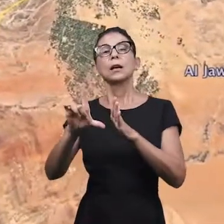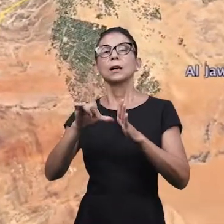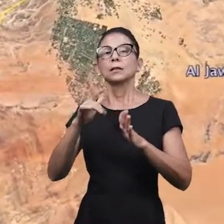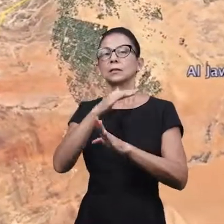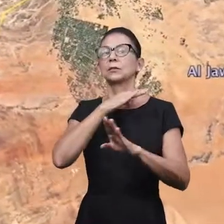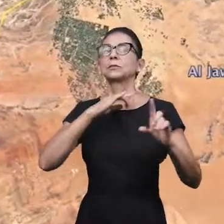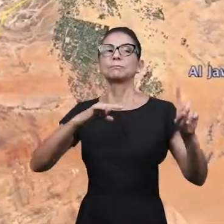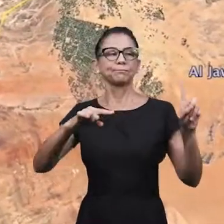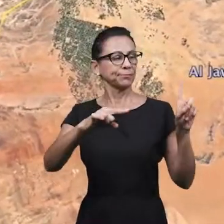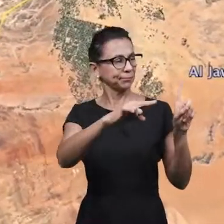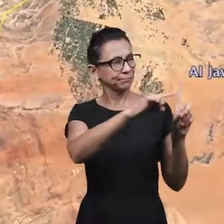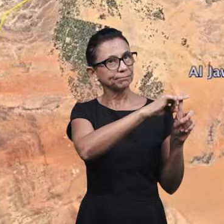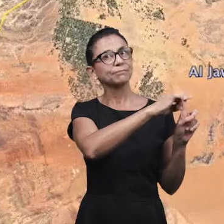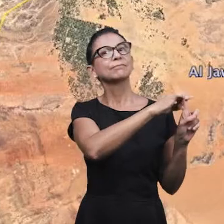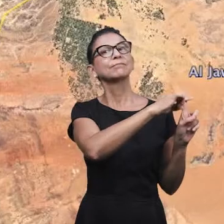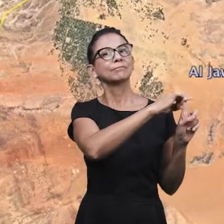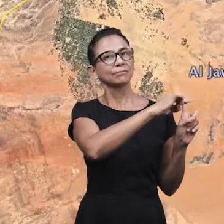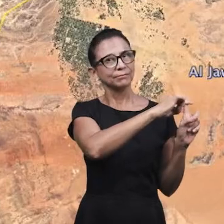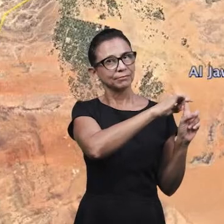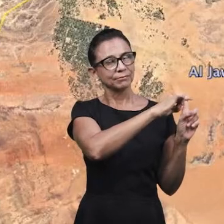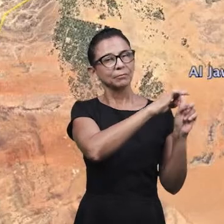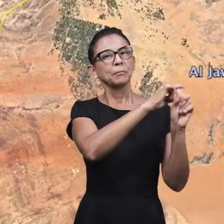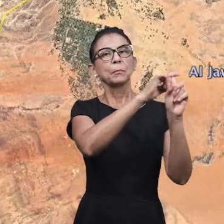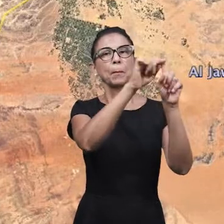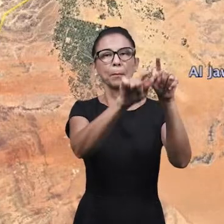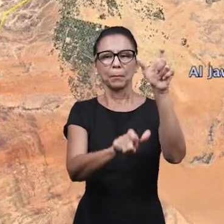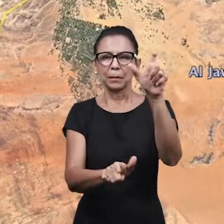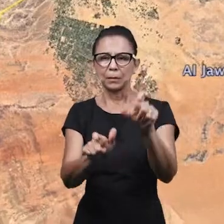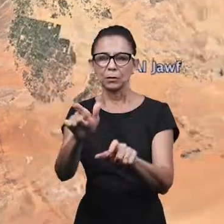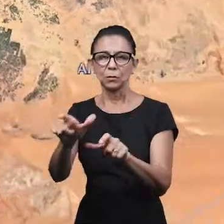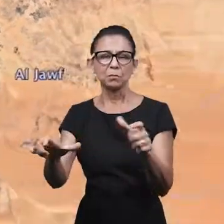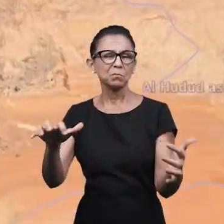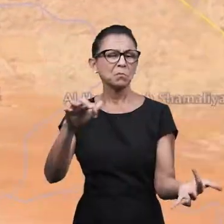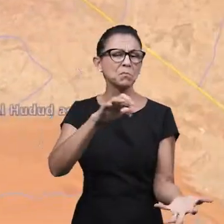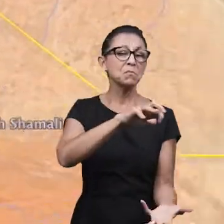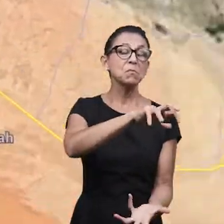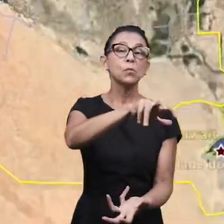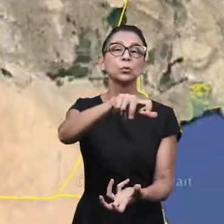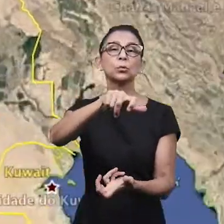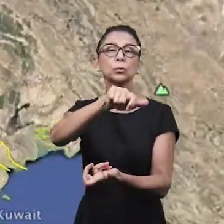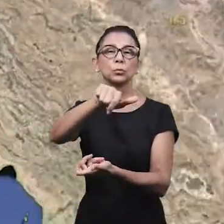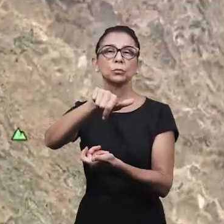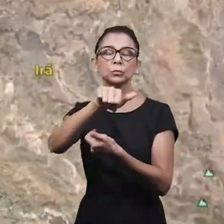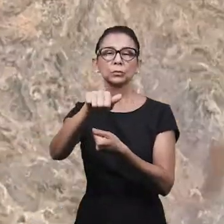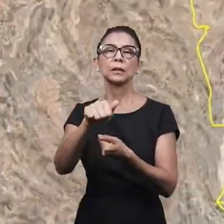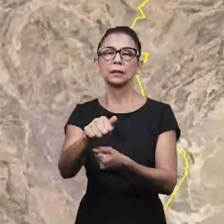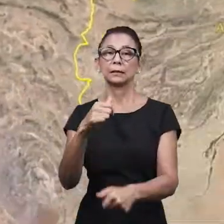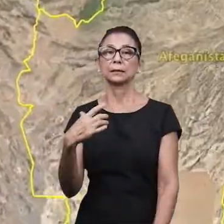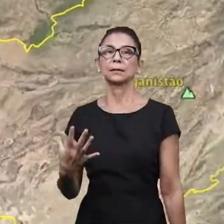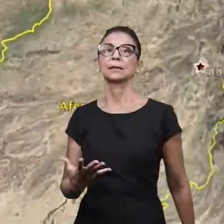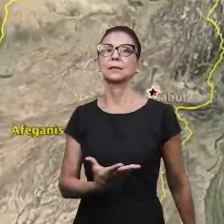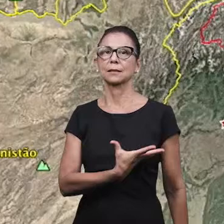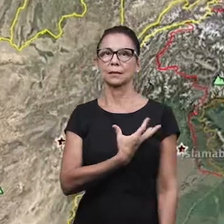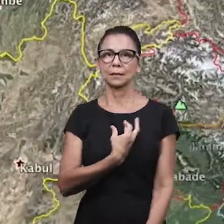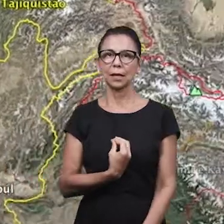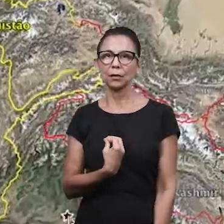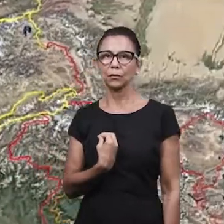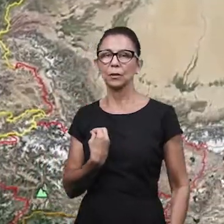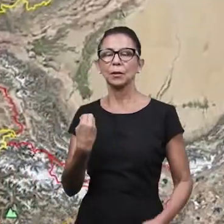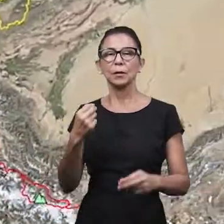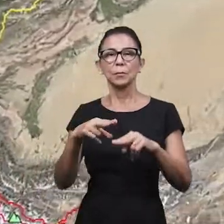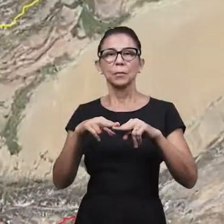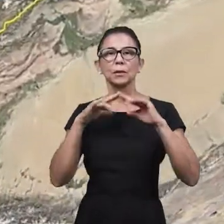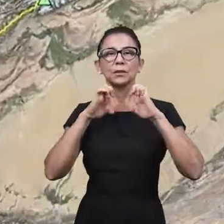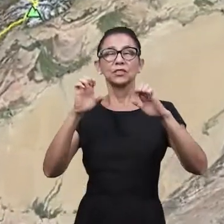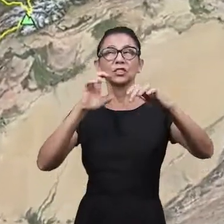Seigneur Jésus à la veille de sa mort à la croix de Calvaire. Des personnes de toutes les parties du monde sont touchées